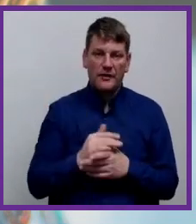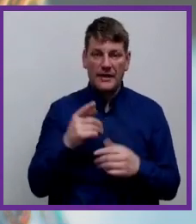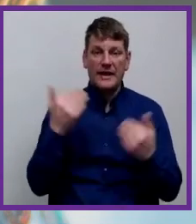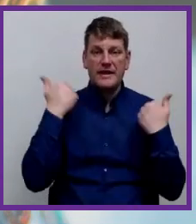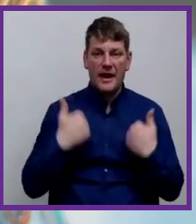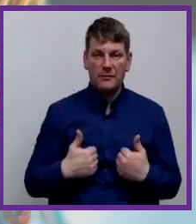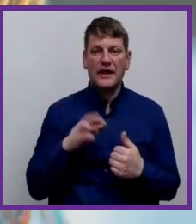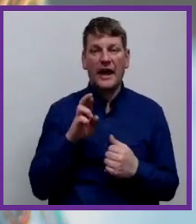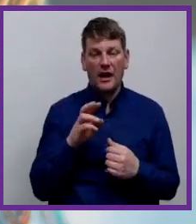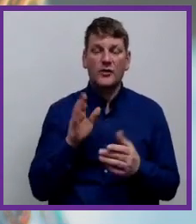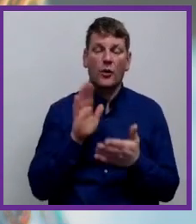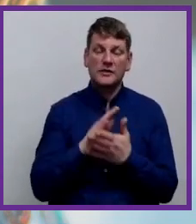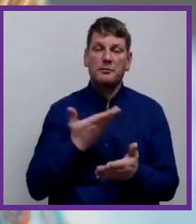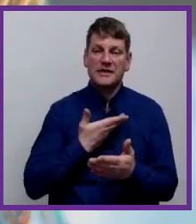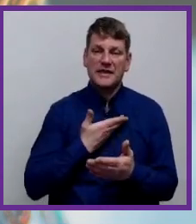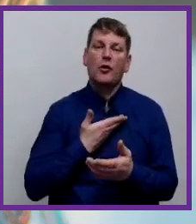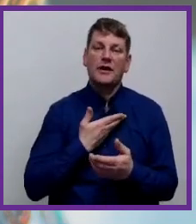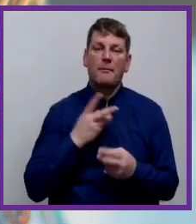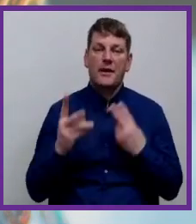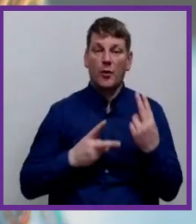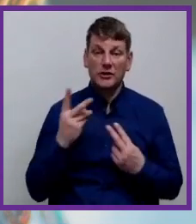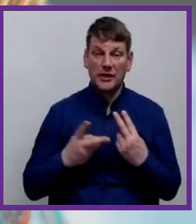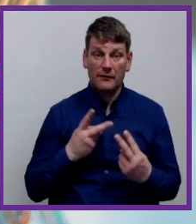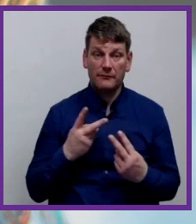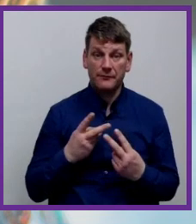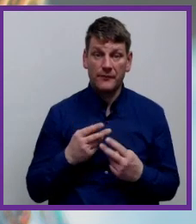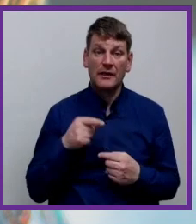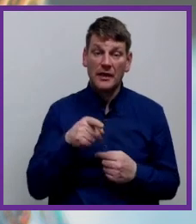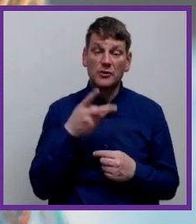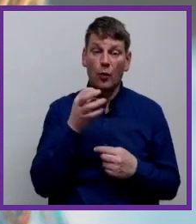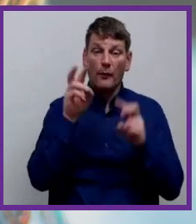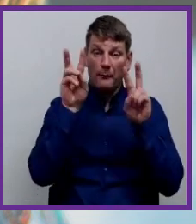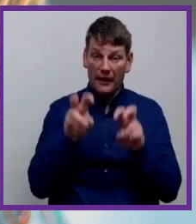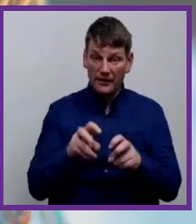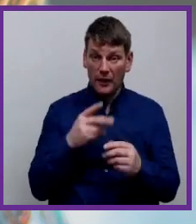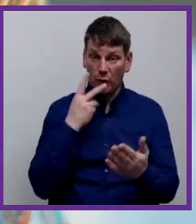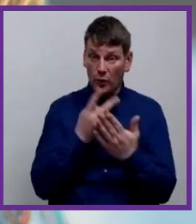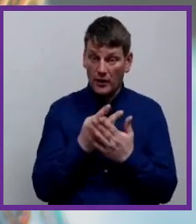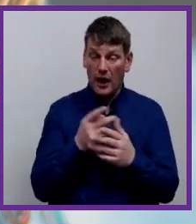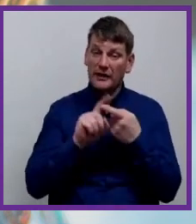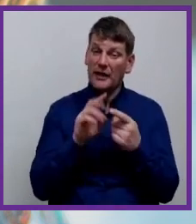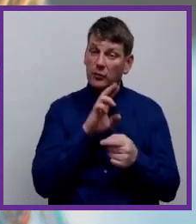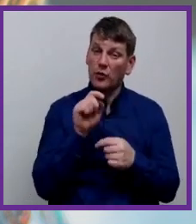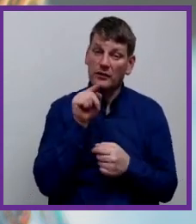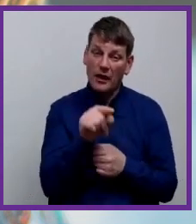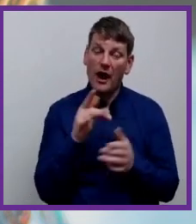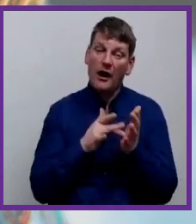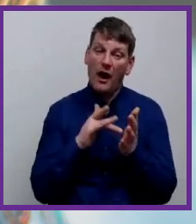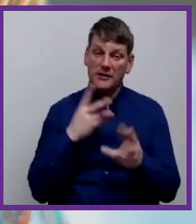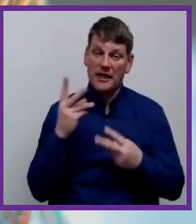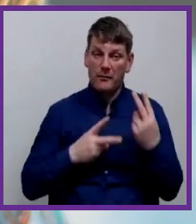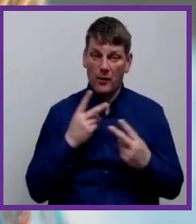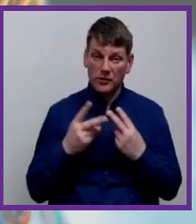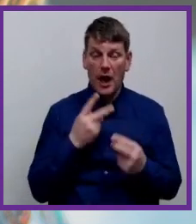ķermenis reaģē uz piedzīvotām emocijām. Un tas, ko pētnieki norāda, ka atkarībā no tā, kādas emocijas